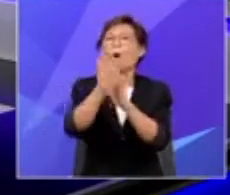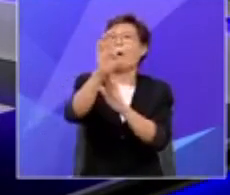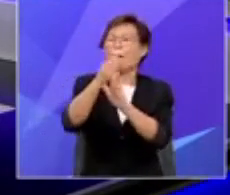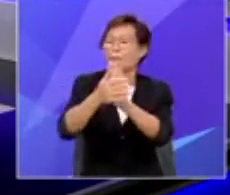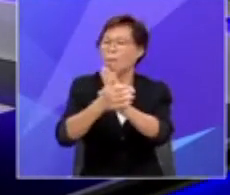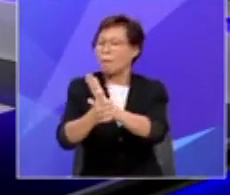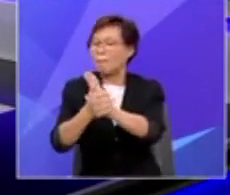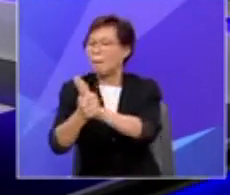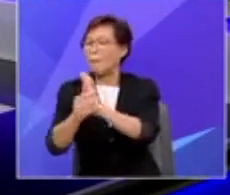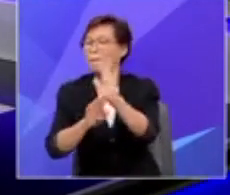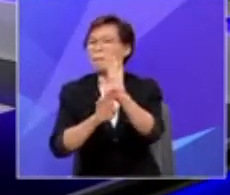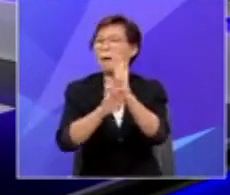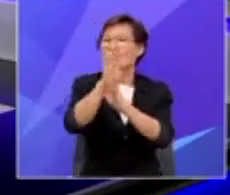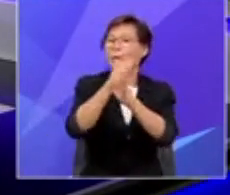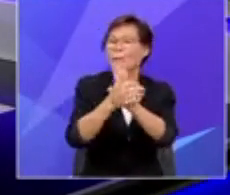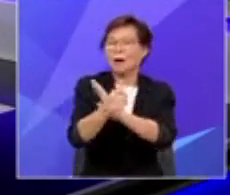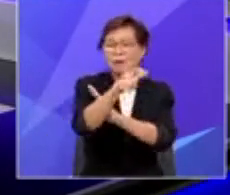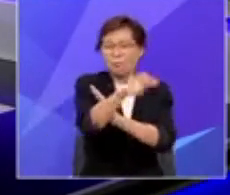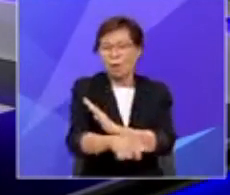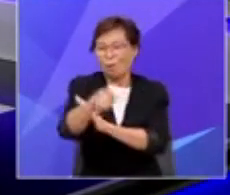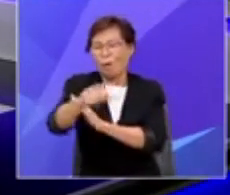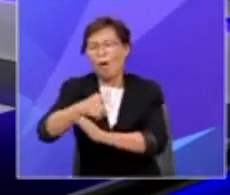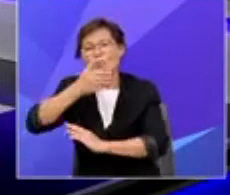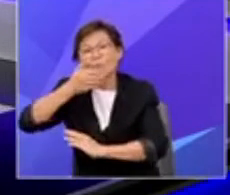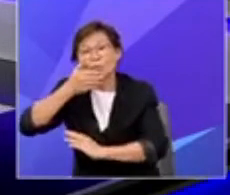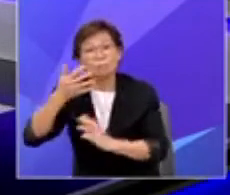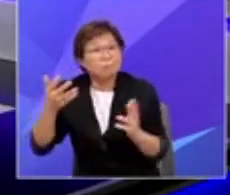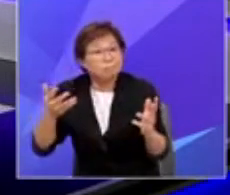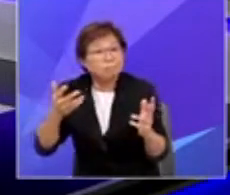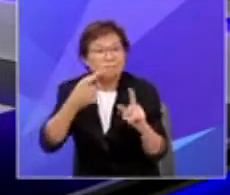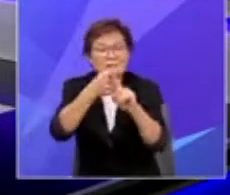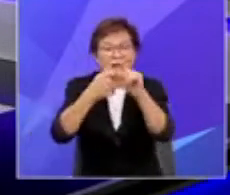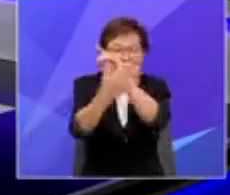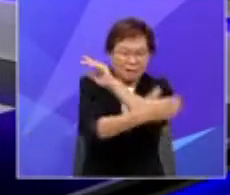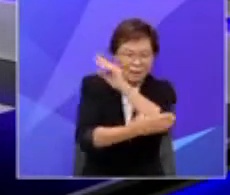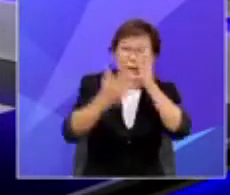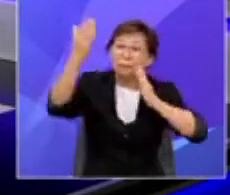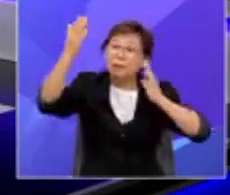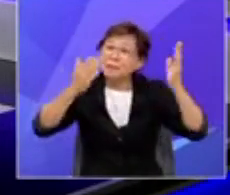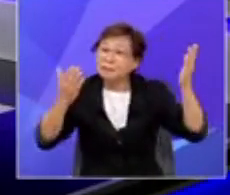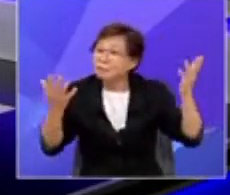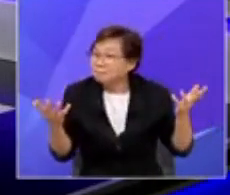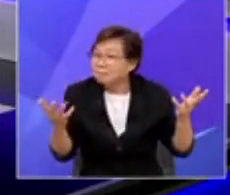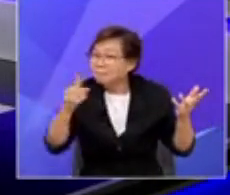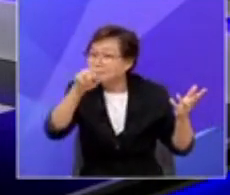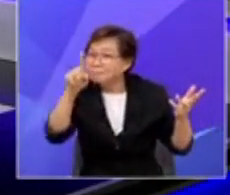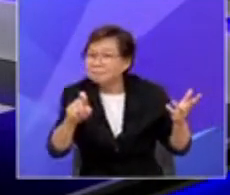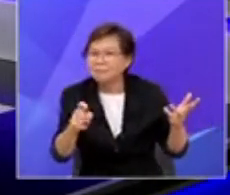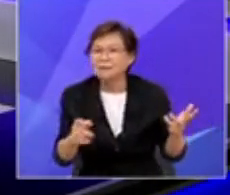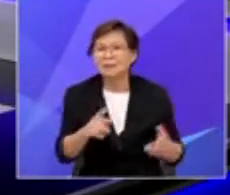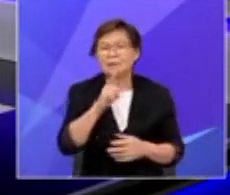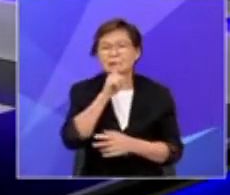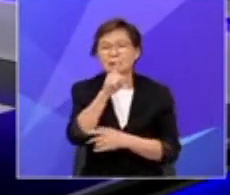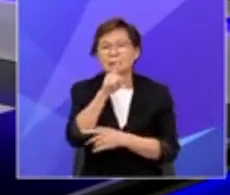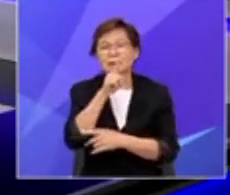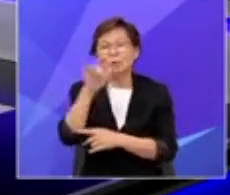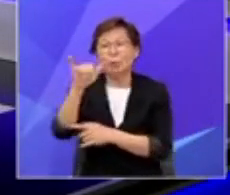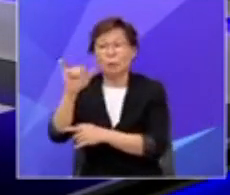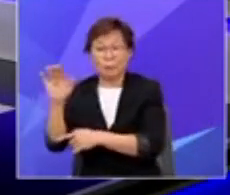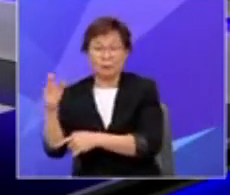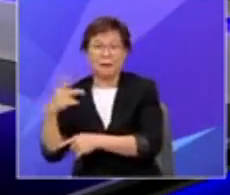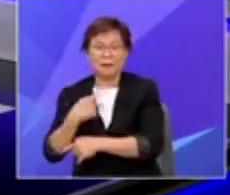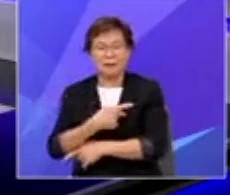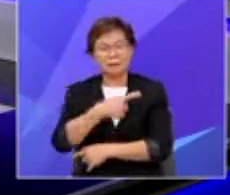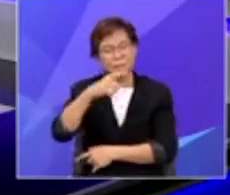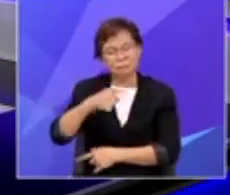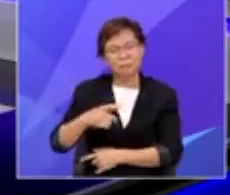bakat-bakat anak muda terutamanya dari negara kita Hai Jadi sebenarnya WiFinya yang yang